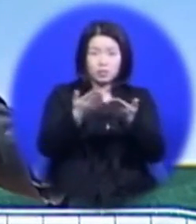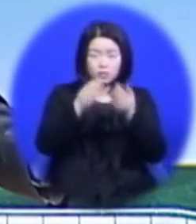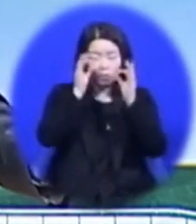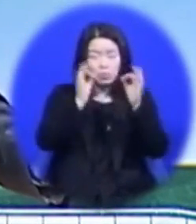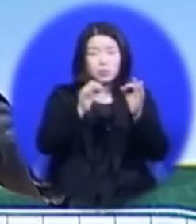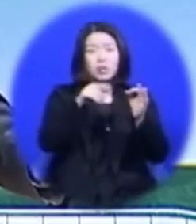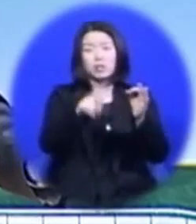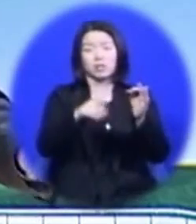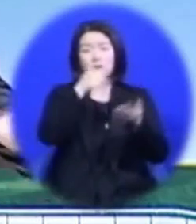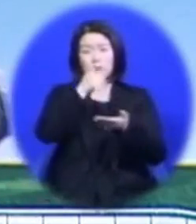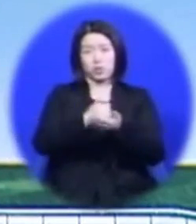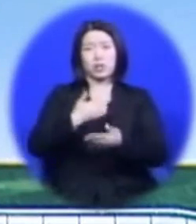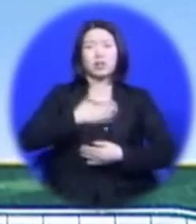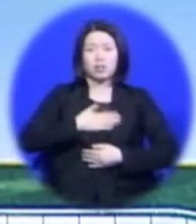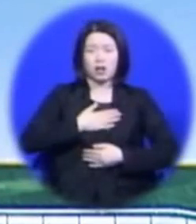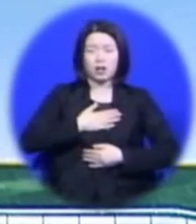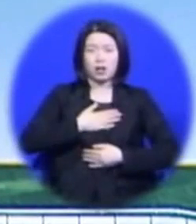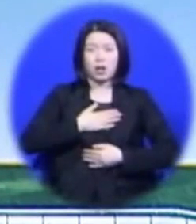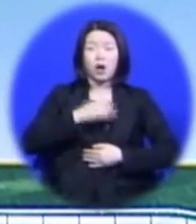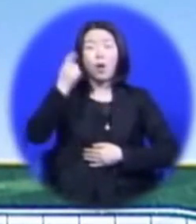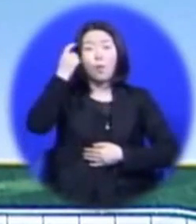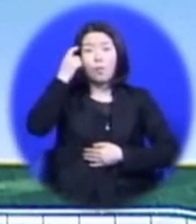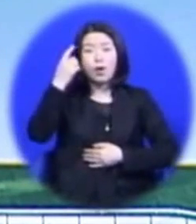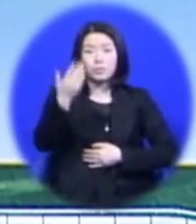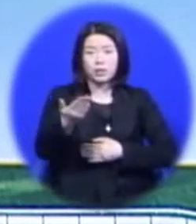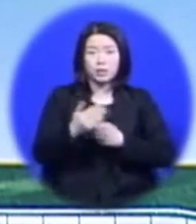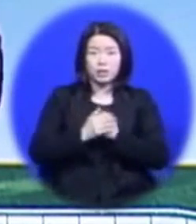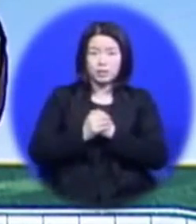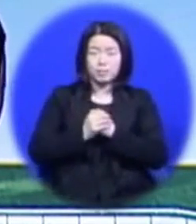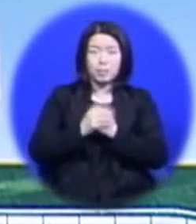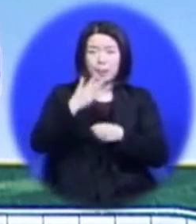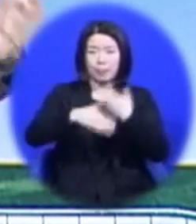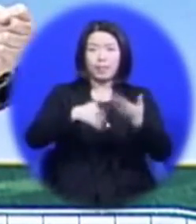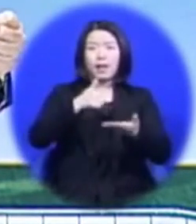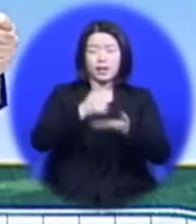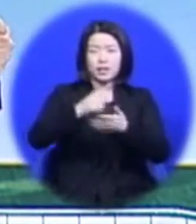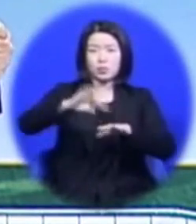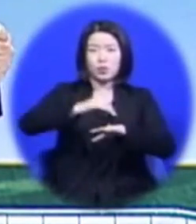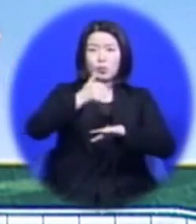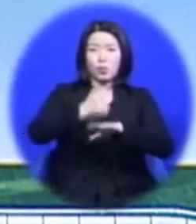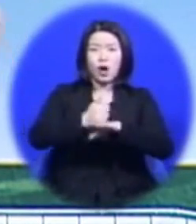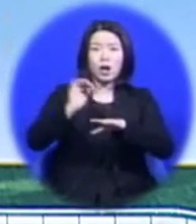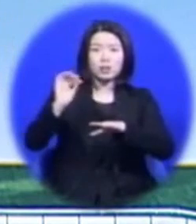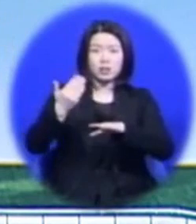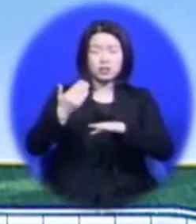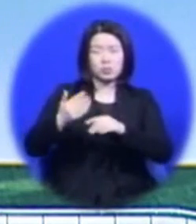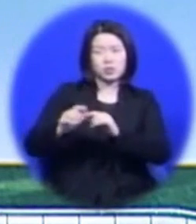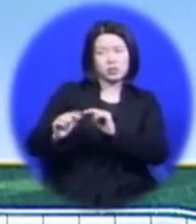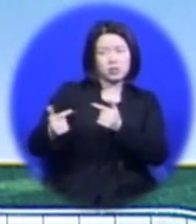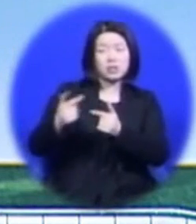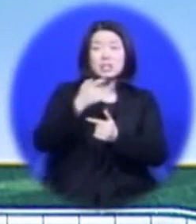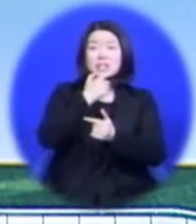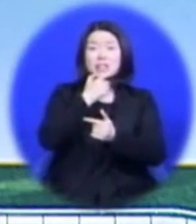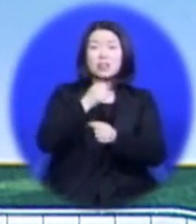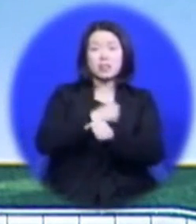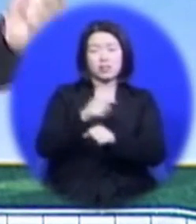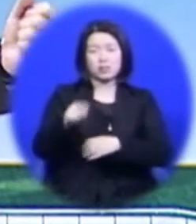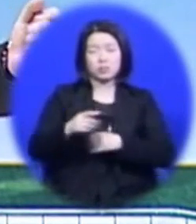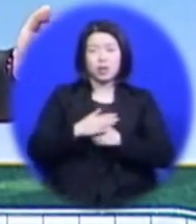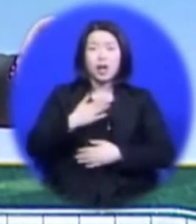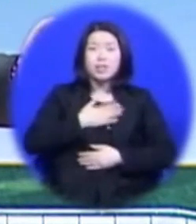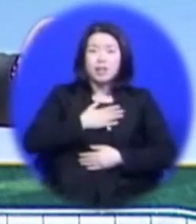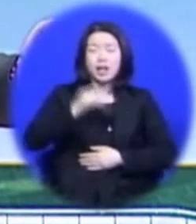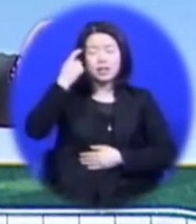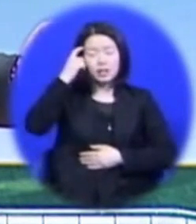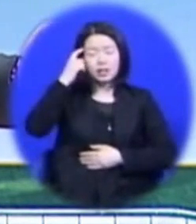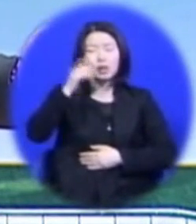거예요. 어째서 그렇습니까? 하나님이 왕 되심을 거부한 거니까. 내 생각에 옳은